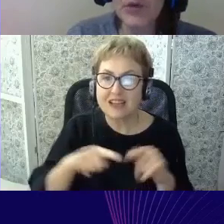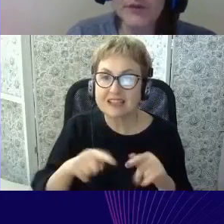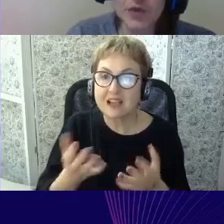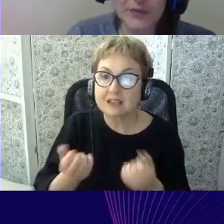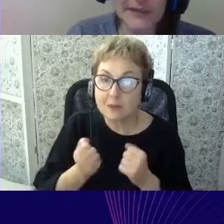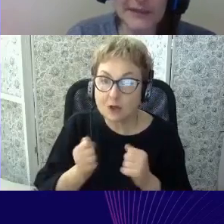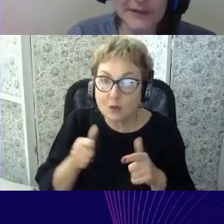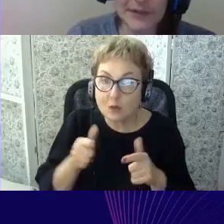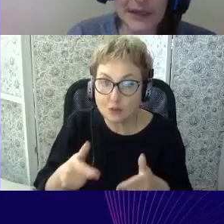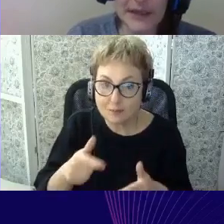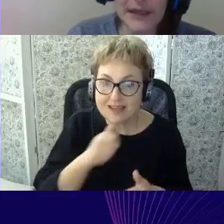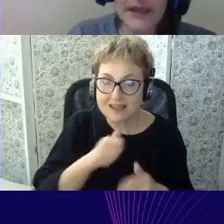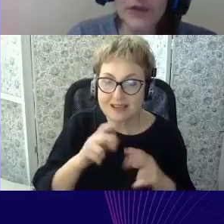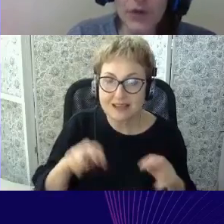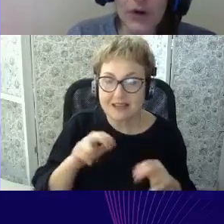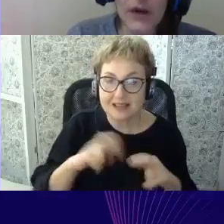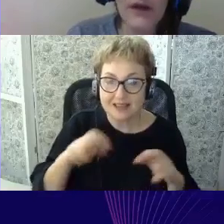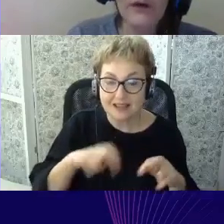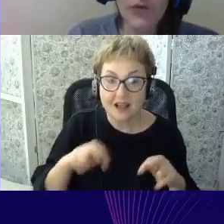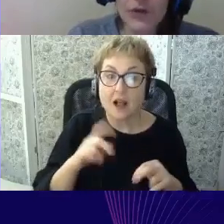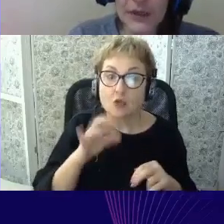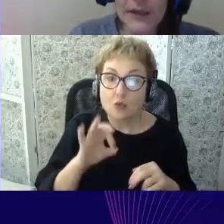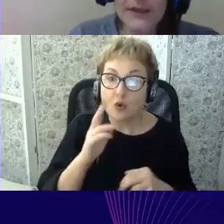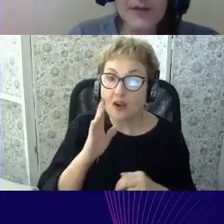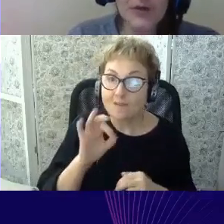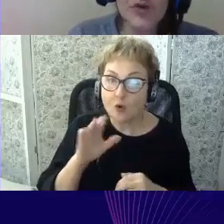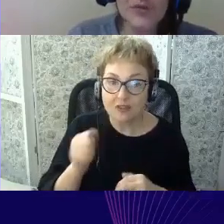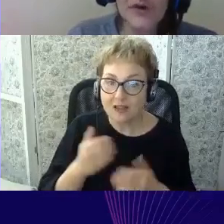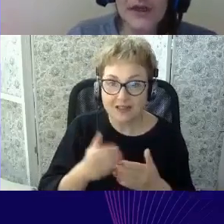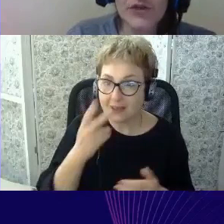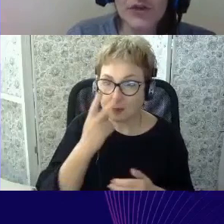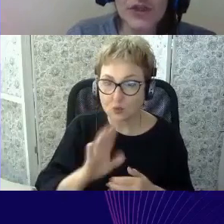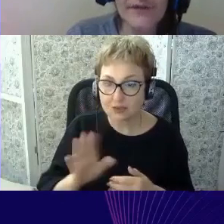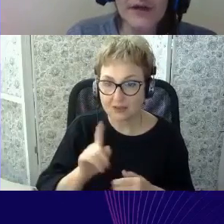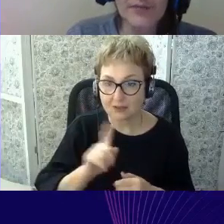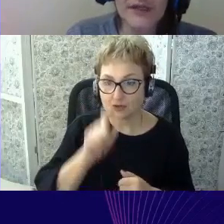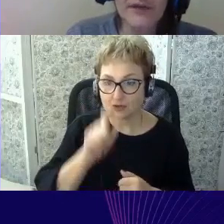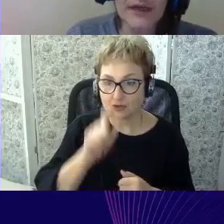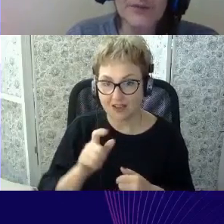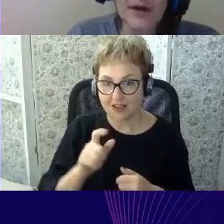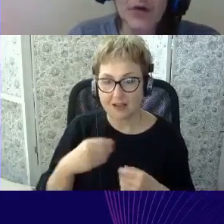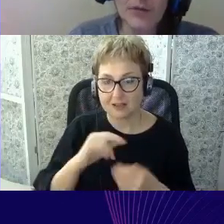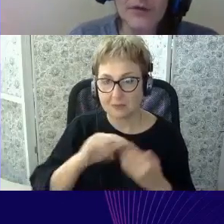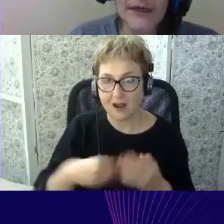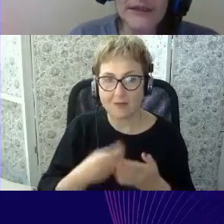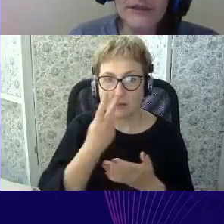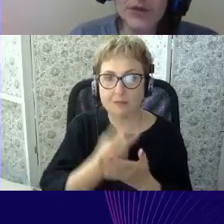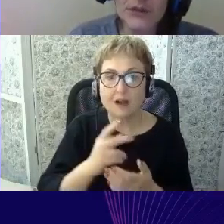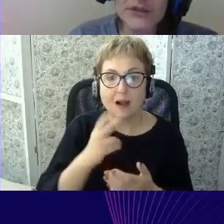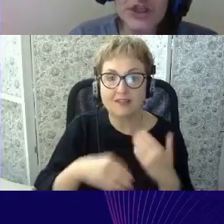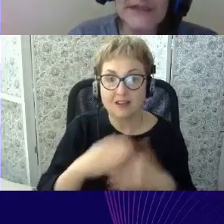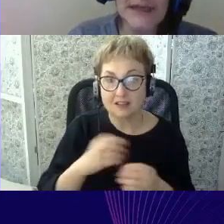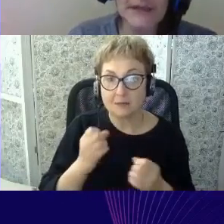организации приема вступительных испытаний, но квота не подразумевает, что человек, предъявляя справку об